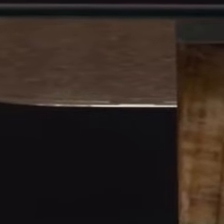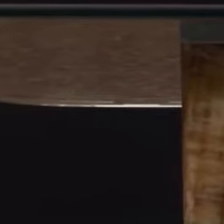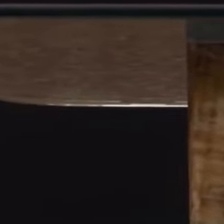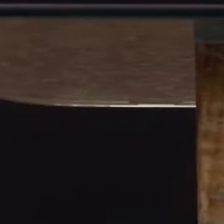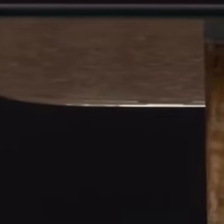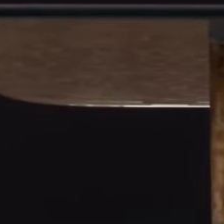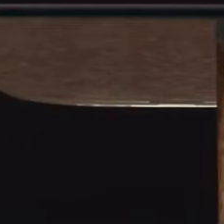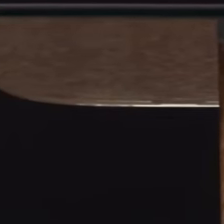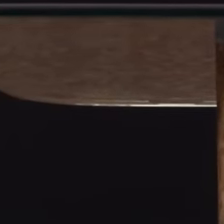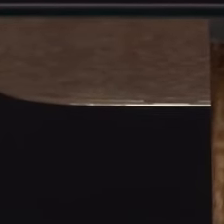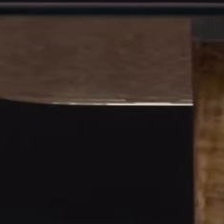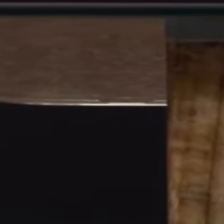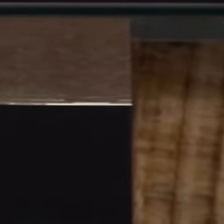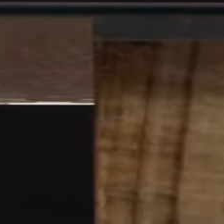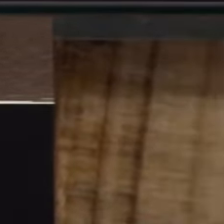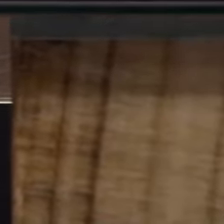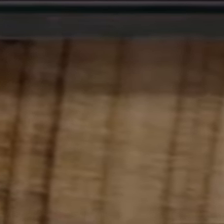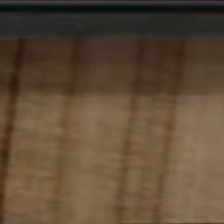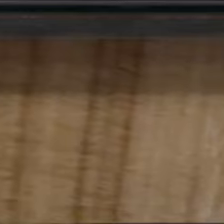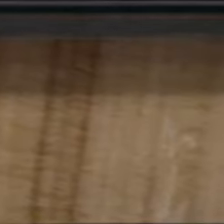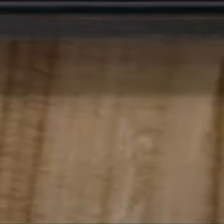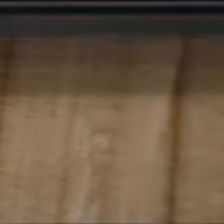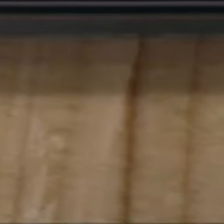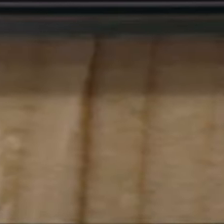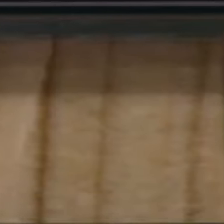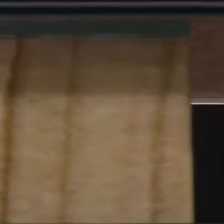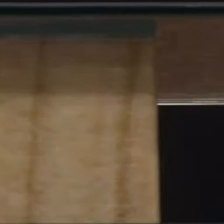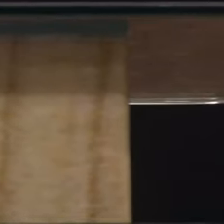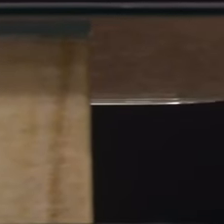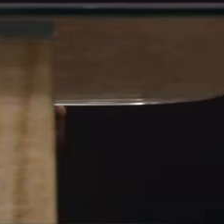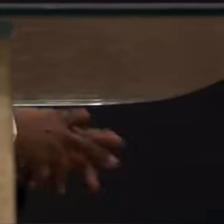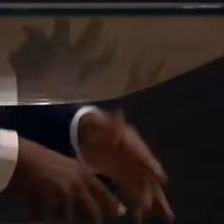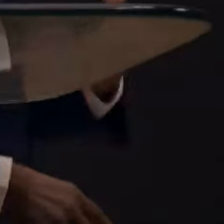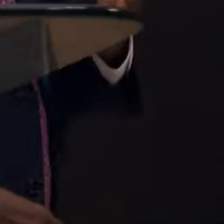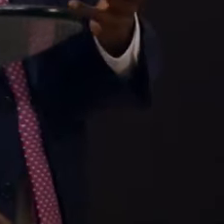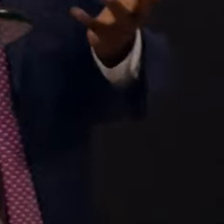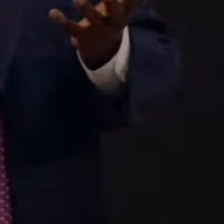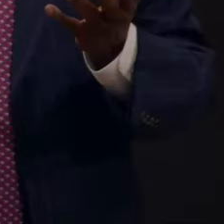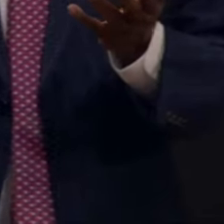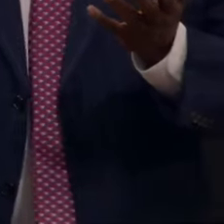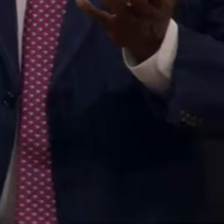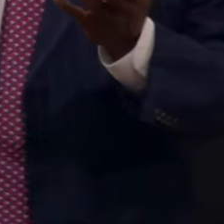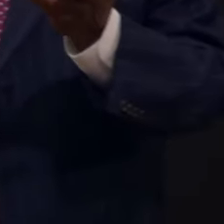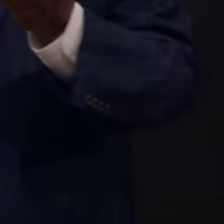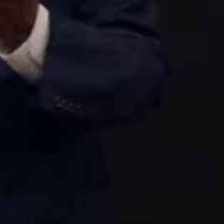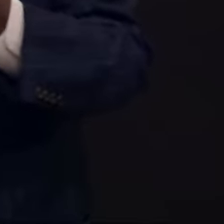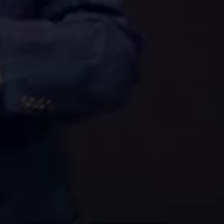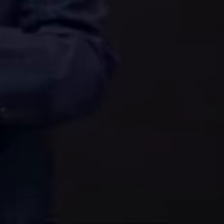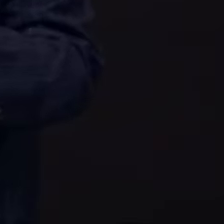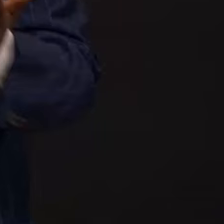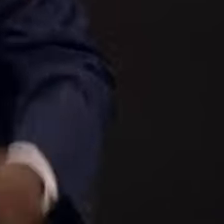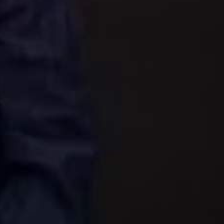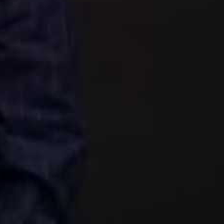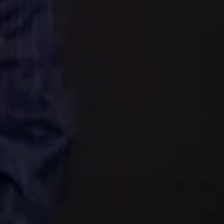restons-nous fermes dans le Seigneur? Pas par notre force, par la grâce, au moyen de la foi. Comment sommes-nous